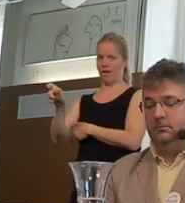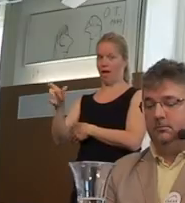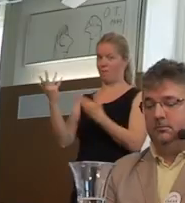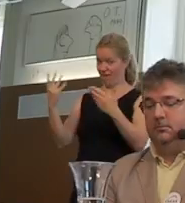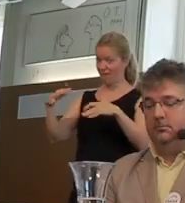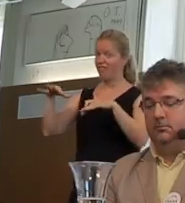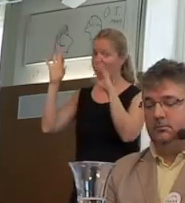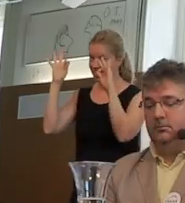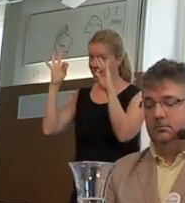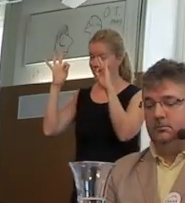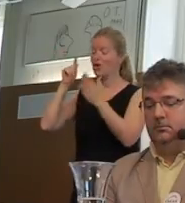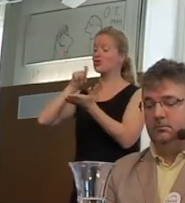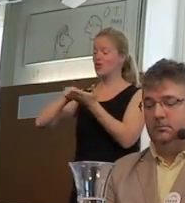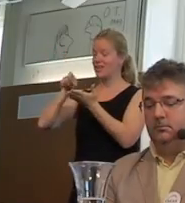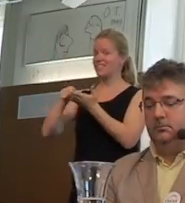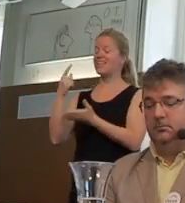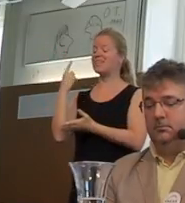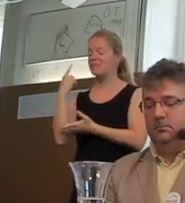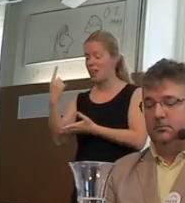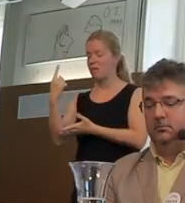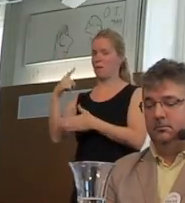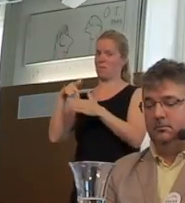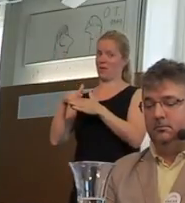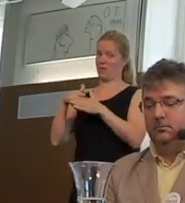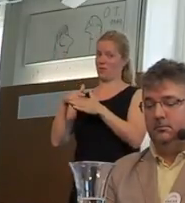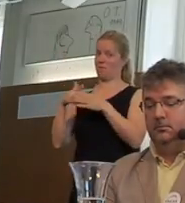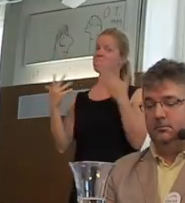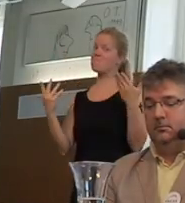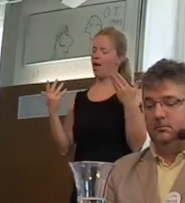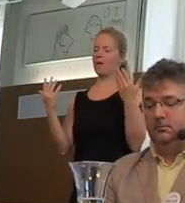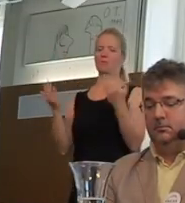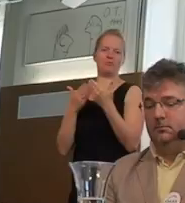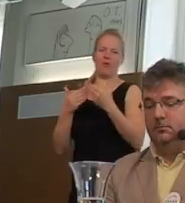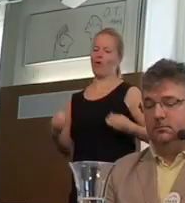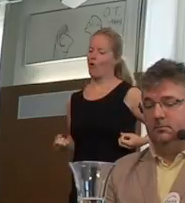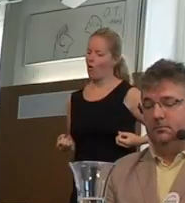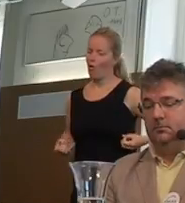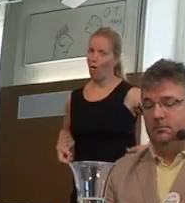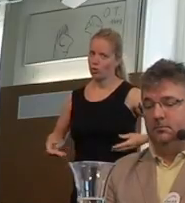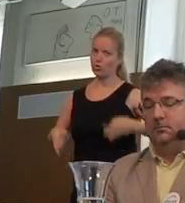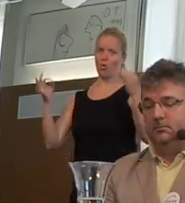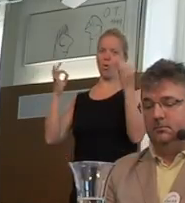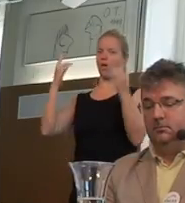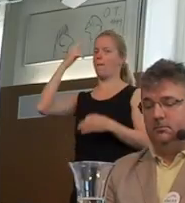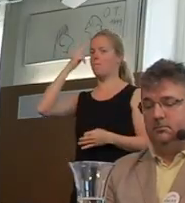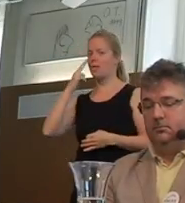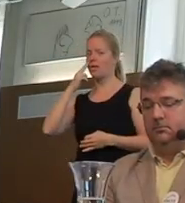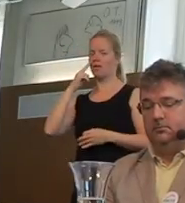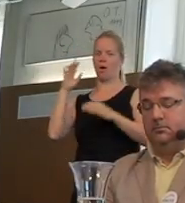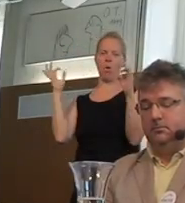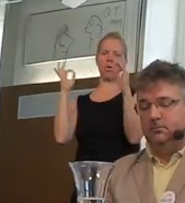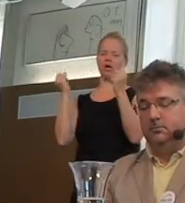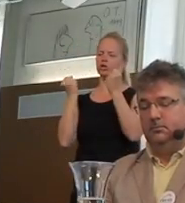finden, wo jemand im Rolli sitzt oder blind ist oder eine